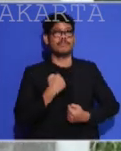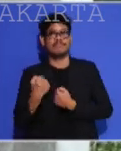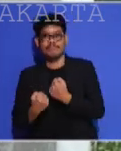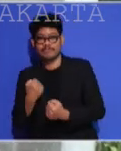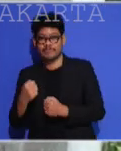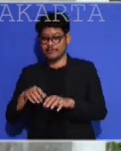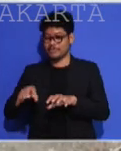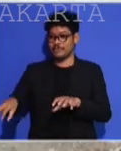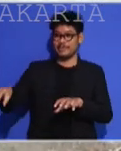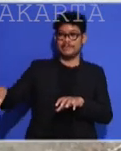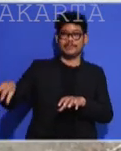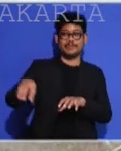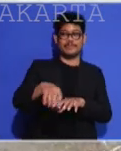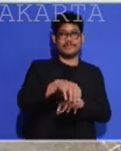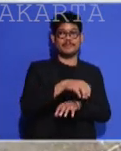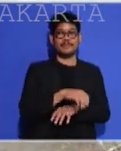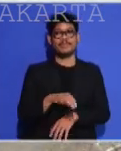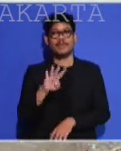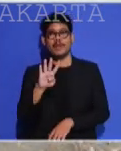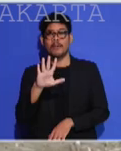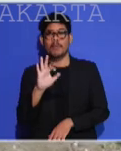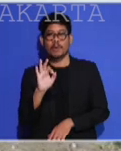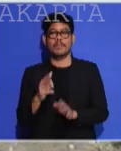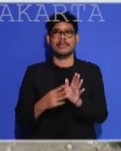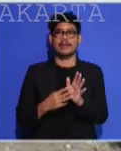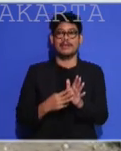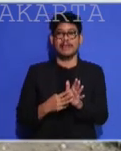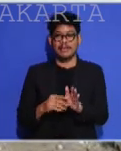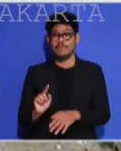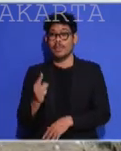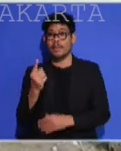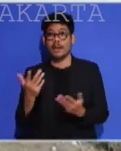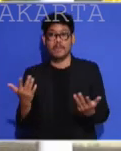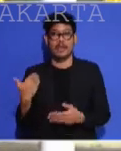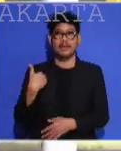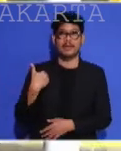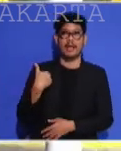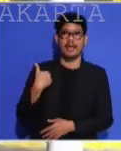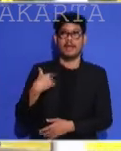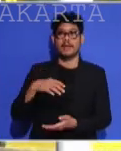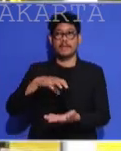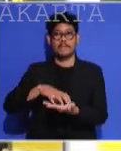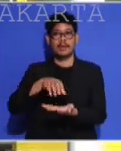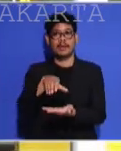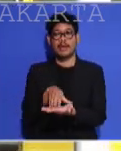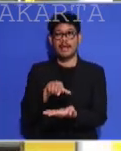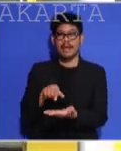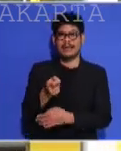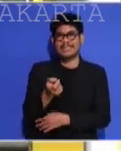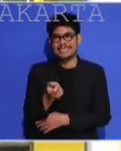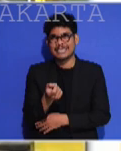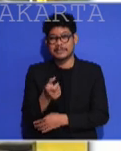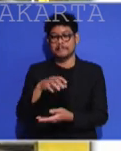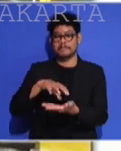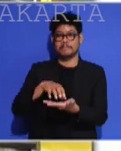udakawis 250 meter. Lan ingkang utami inggih menika wontenipun replika bangunan Ka'bah jangkep kalian replika